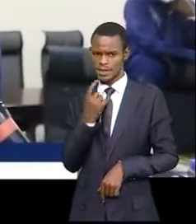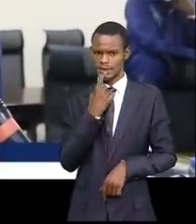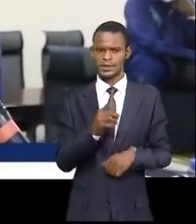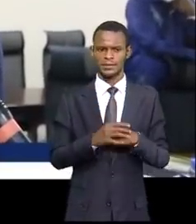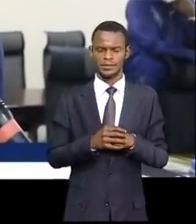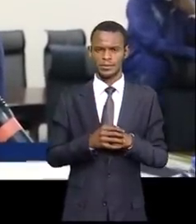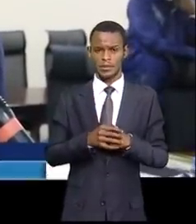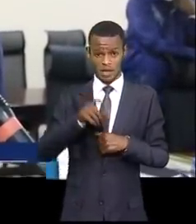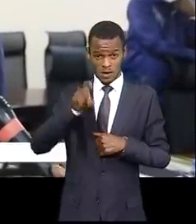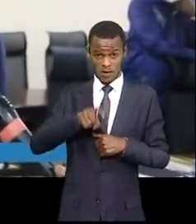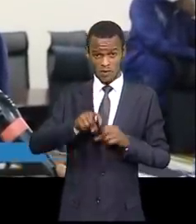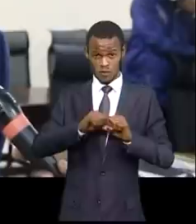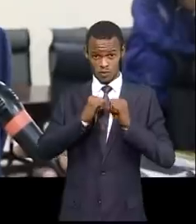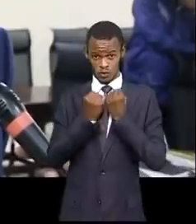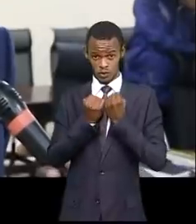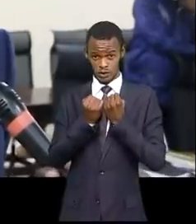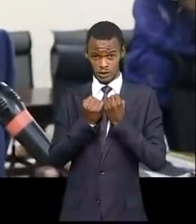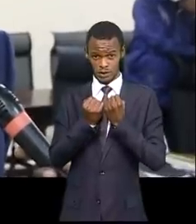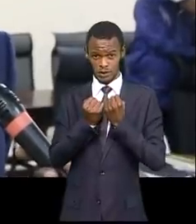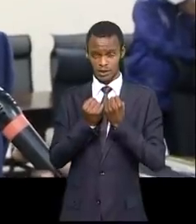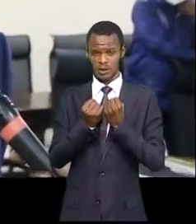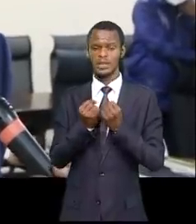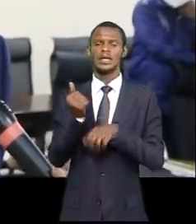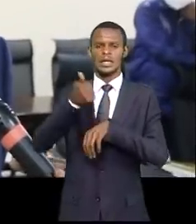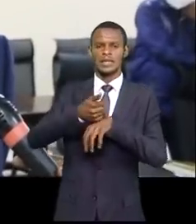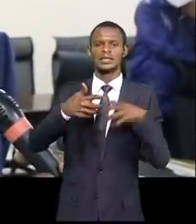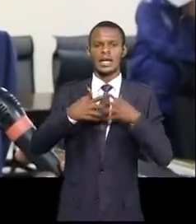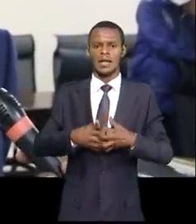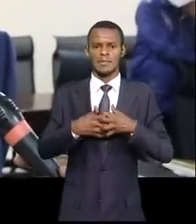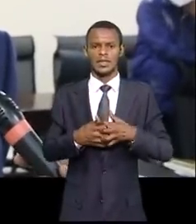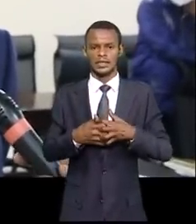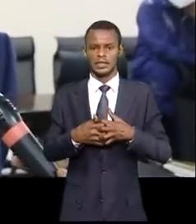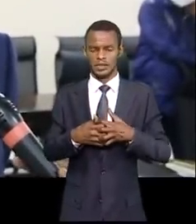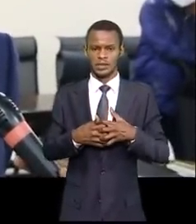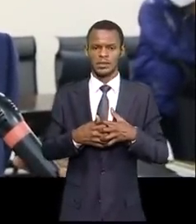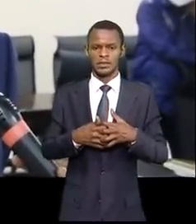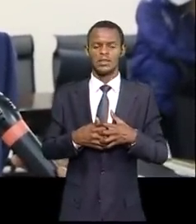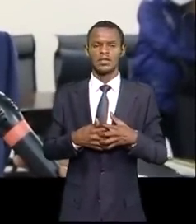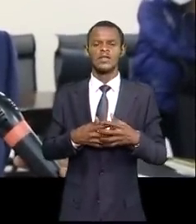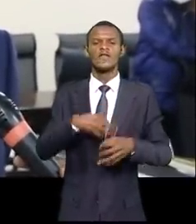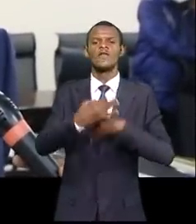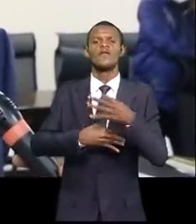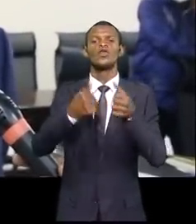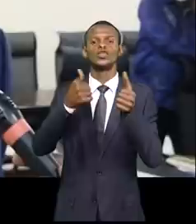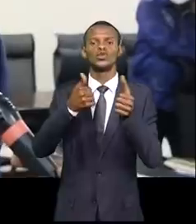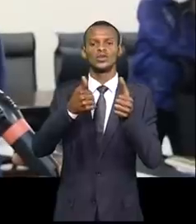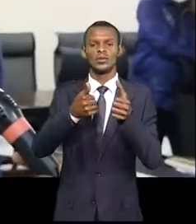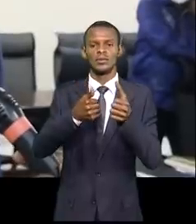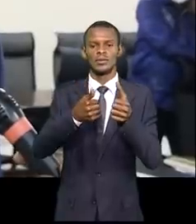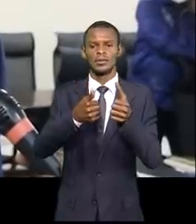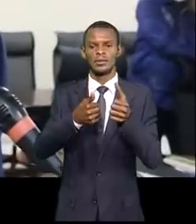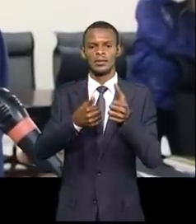manque de de carburant mais qui est in fine et l'achat d'une deuxième drunk